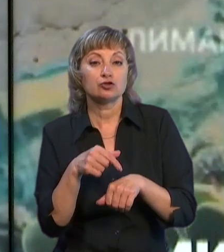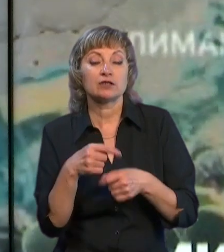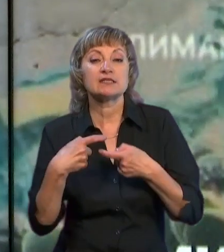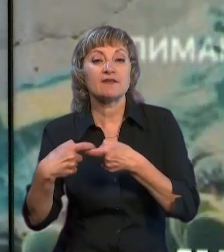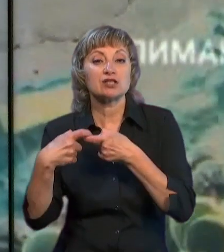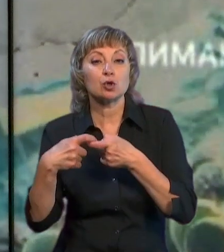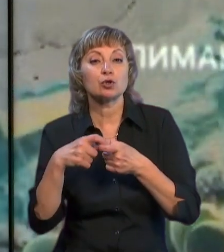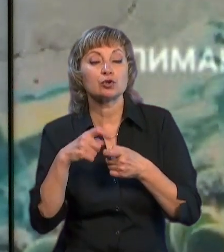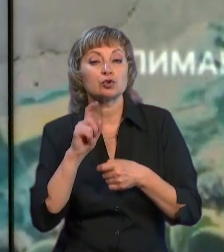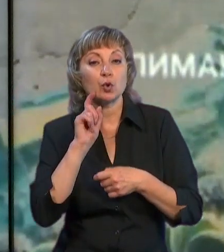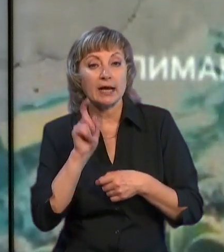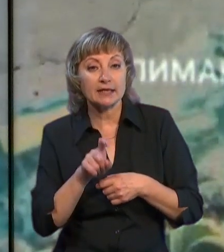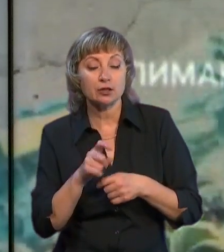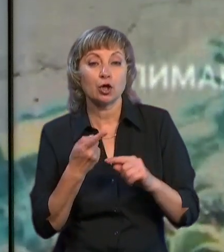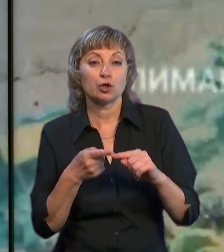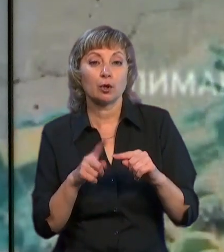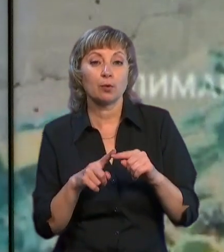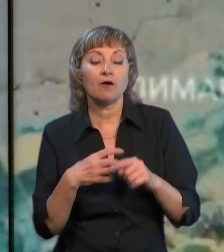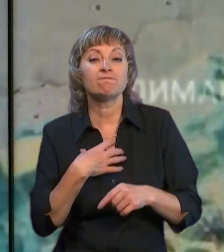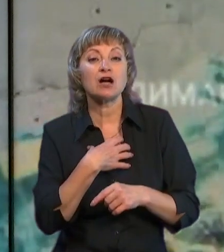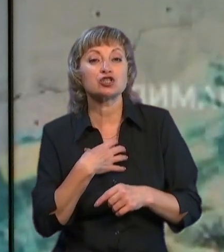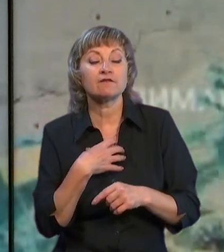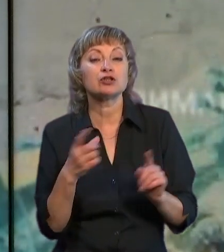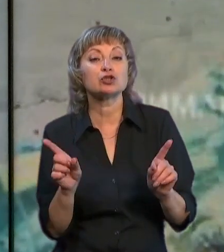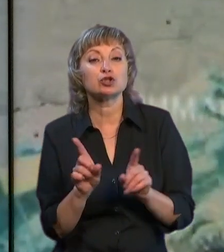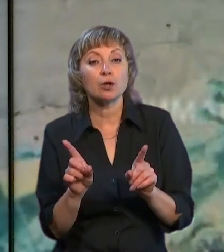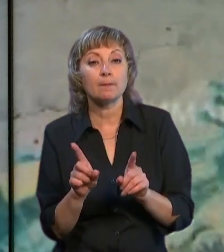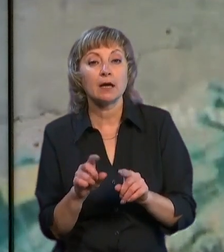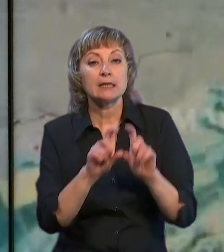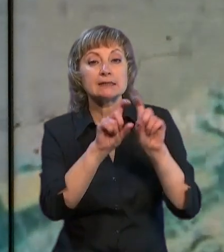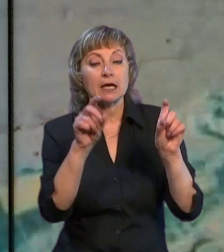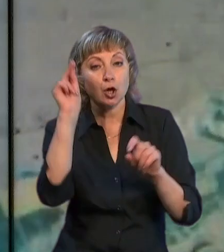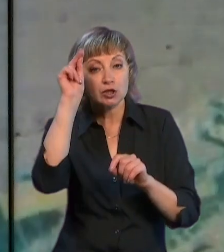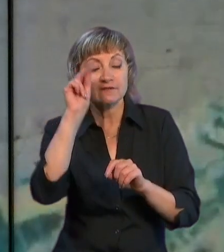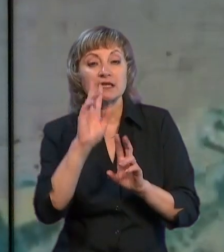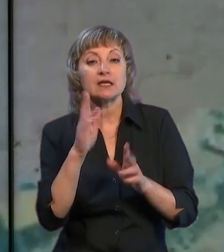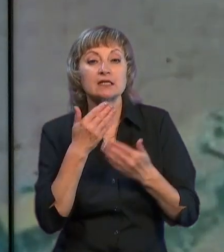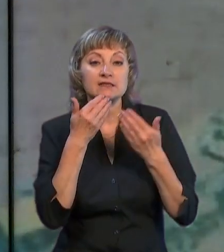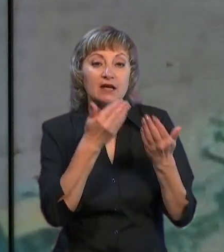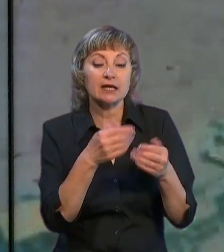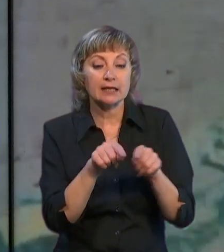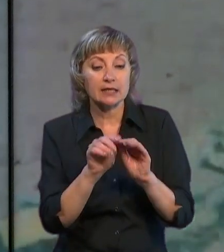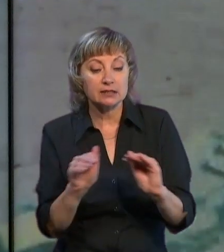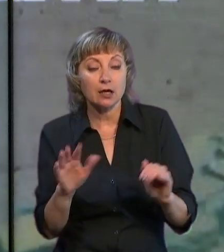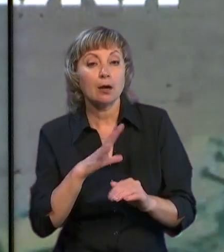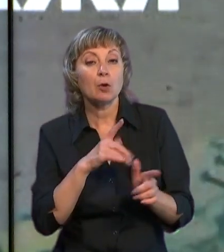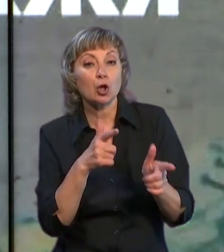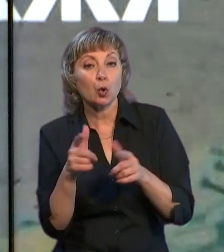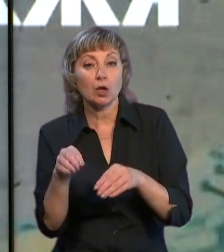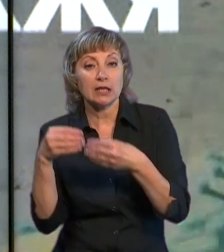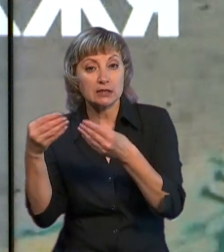Україною. Тому важливо, щоб заклади освіти, до яких звертаються такі діти, щоб були готові